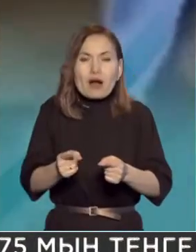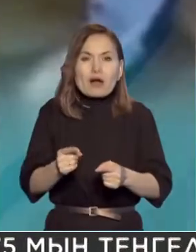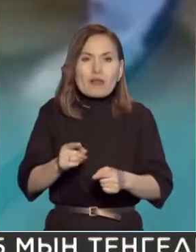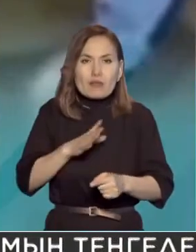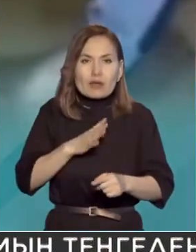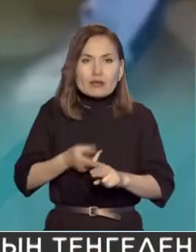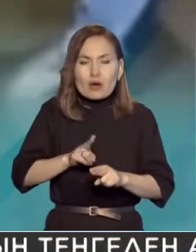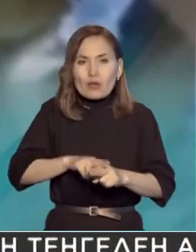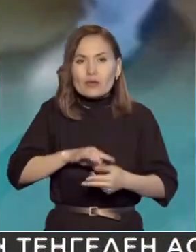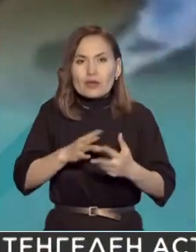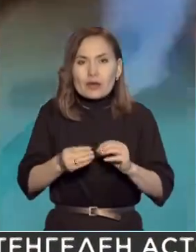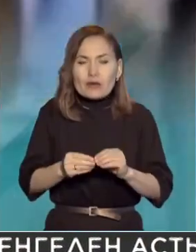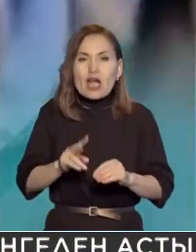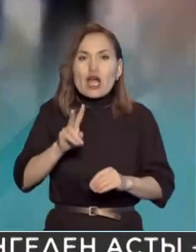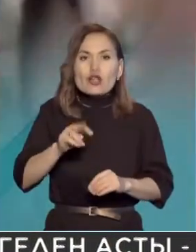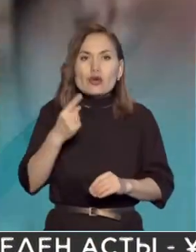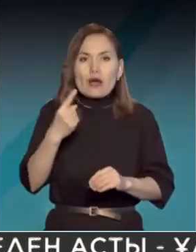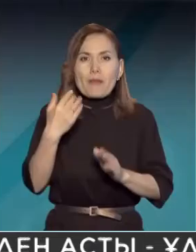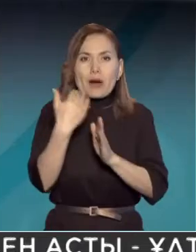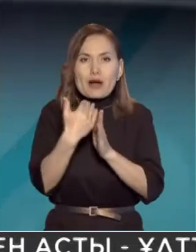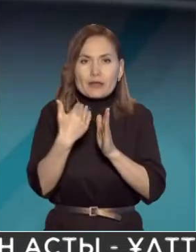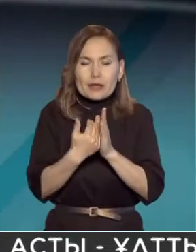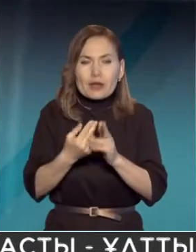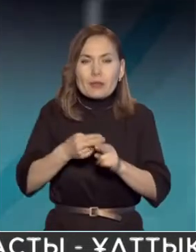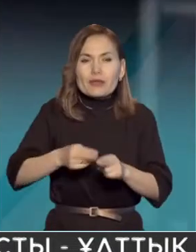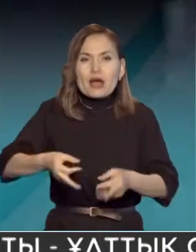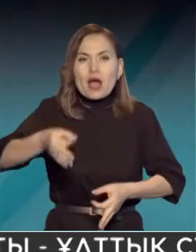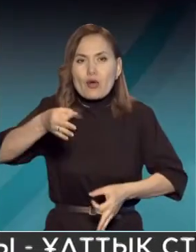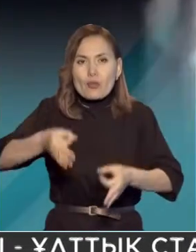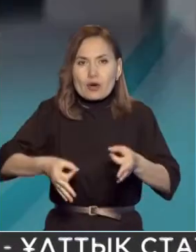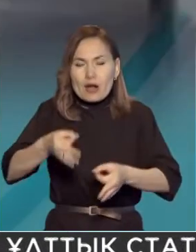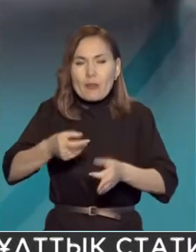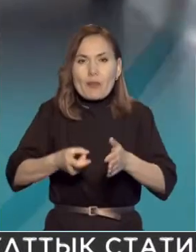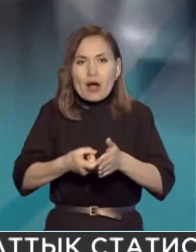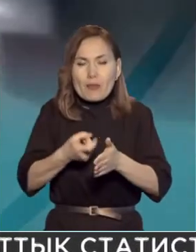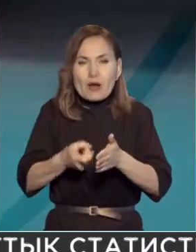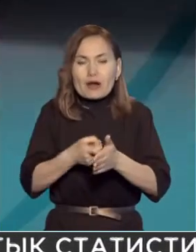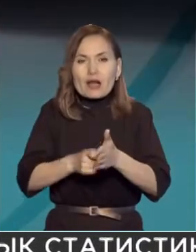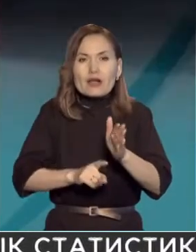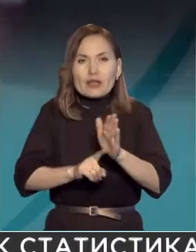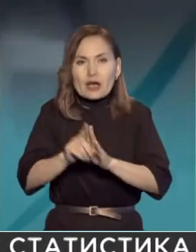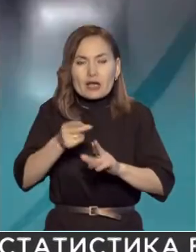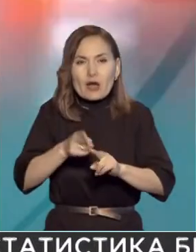Қылмыстық процессуалдық кодекстің 201-ші бабына сәйкес тергеу мүддесіндегі өзге